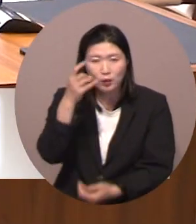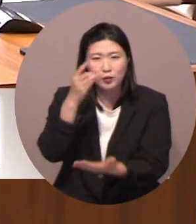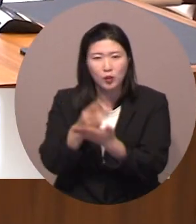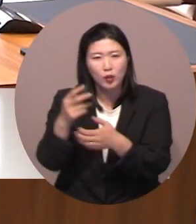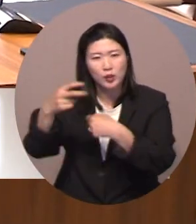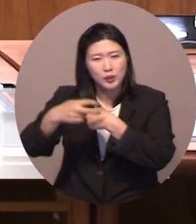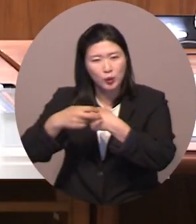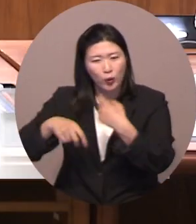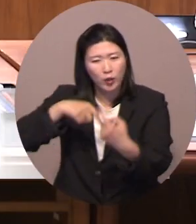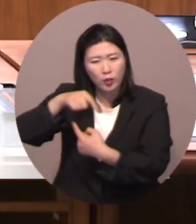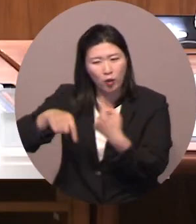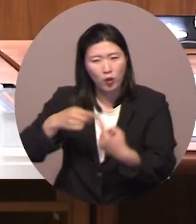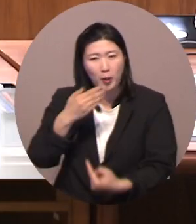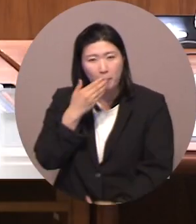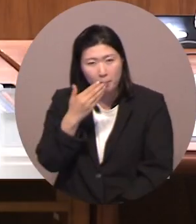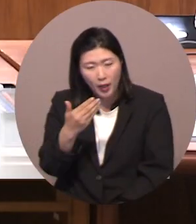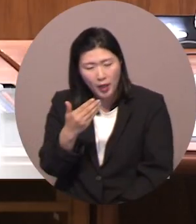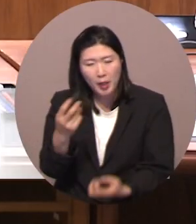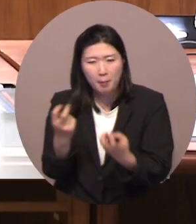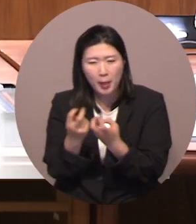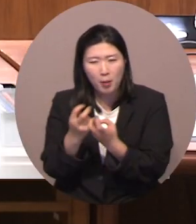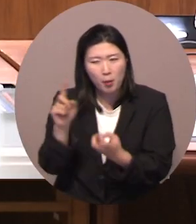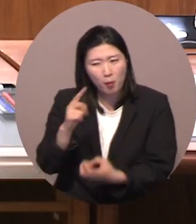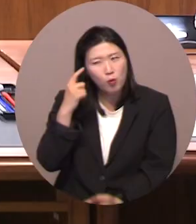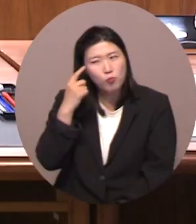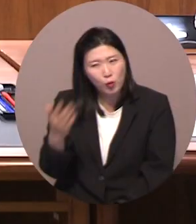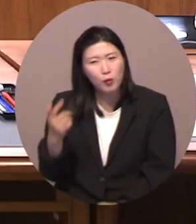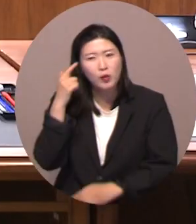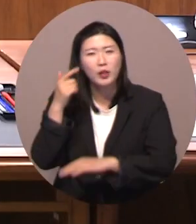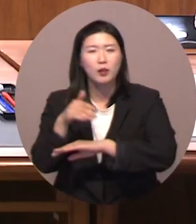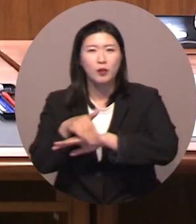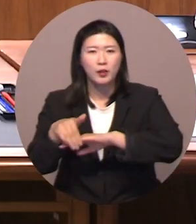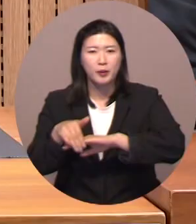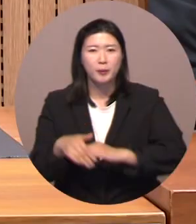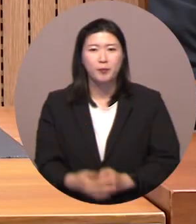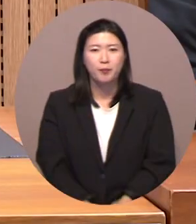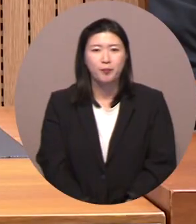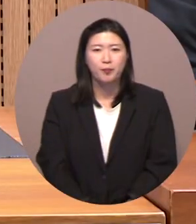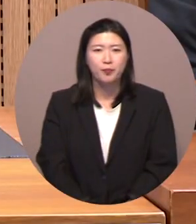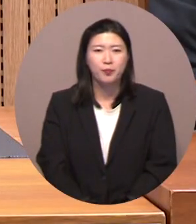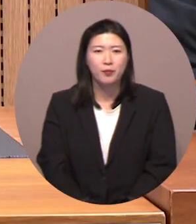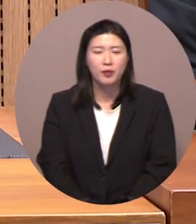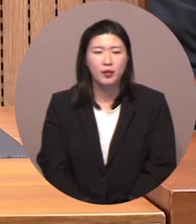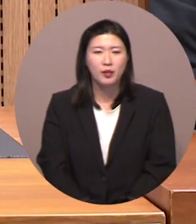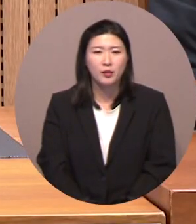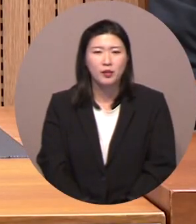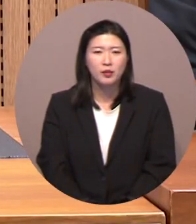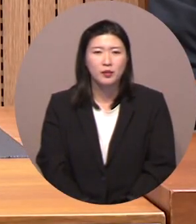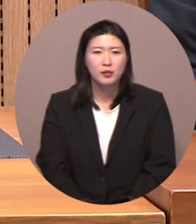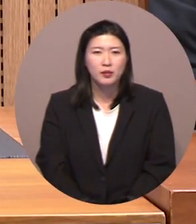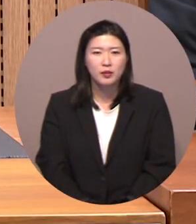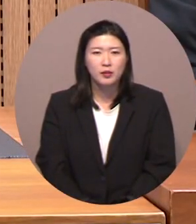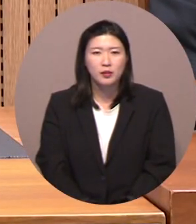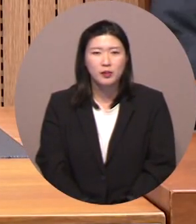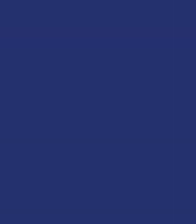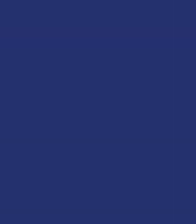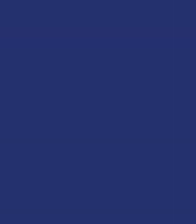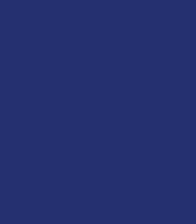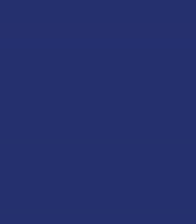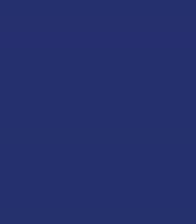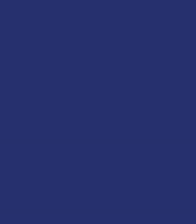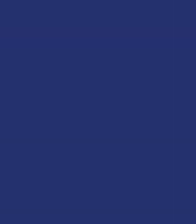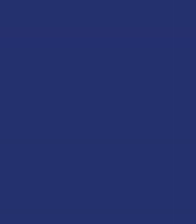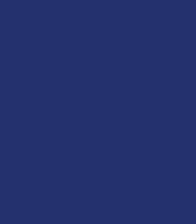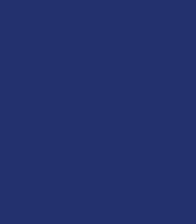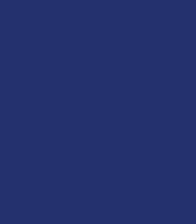의료원의 경영 정상화 추진의 의지 등을 집중 검증할 계획입니다 di